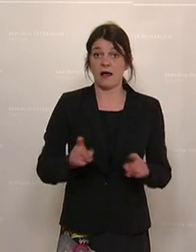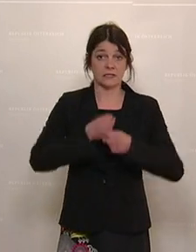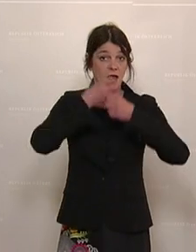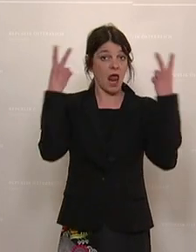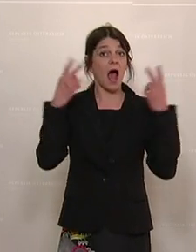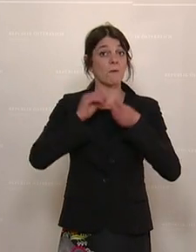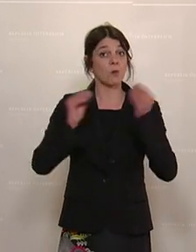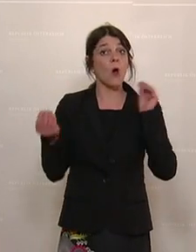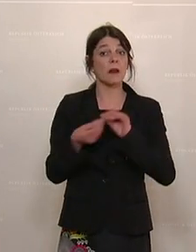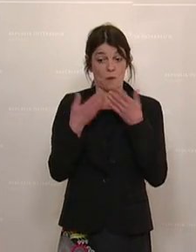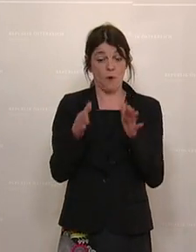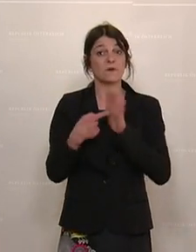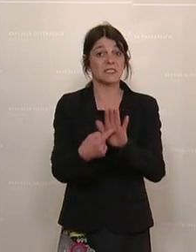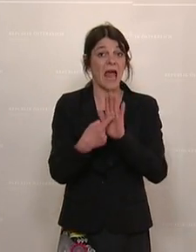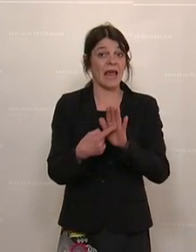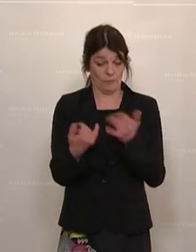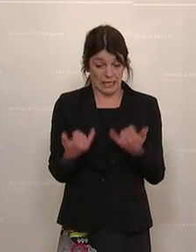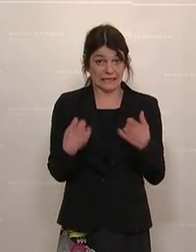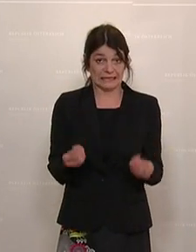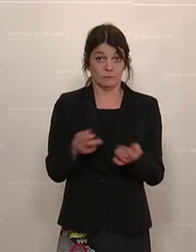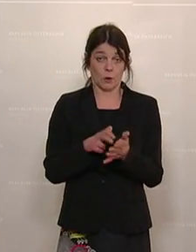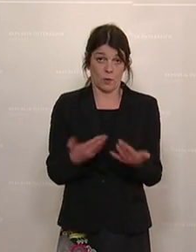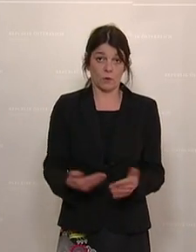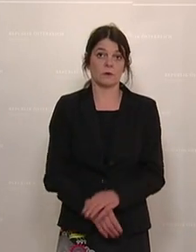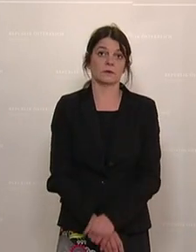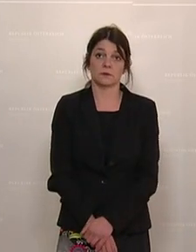probleme zu benennen die wir hier und heute haben